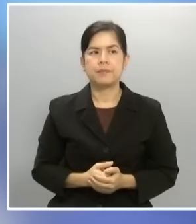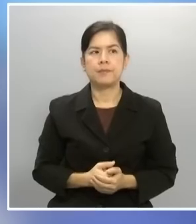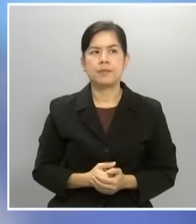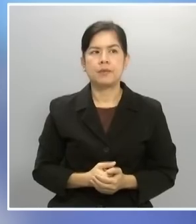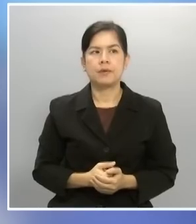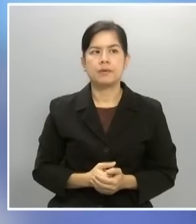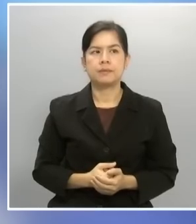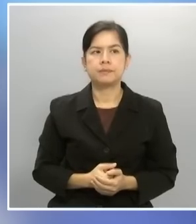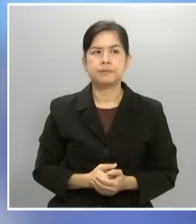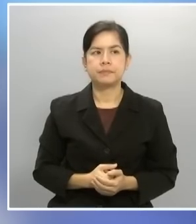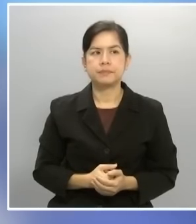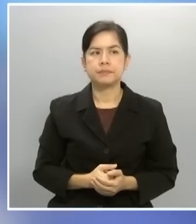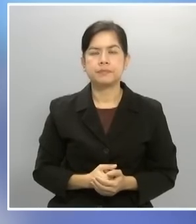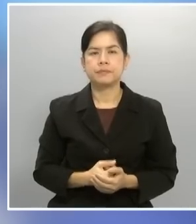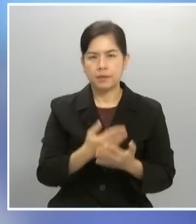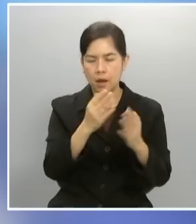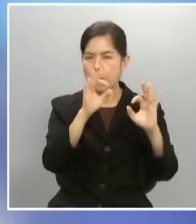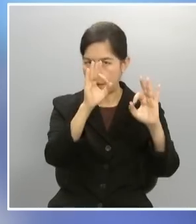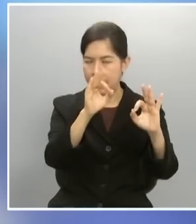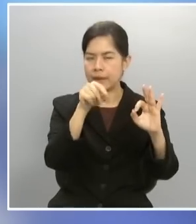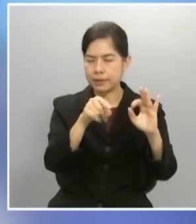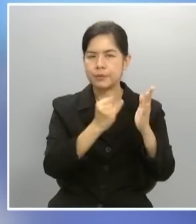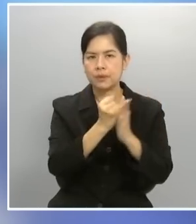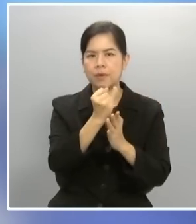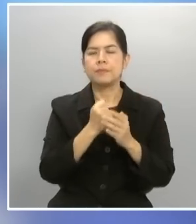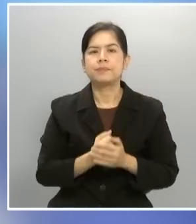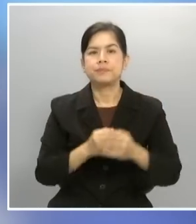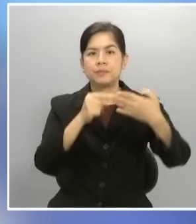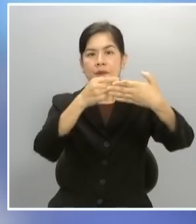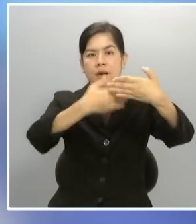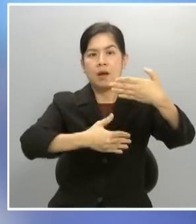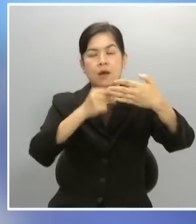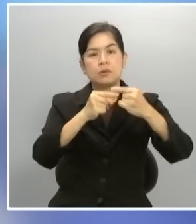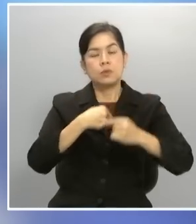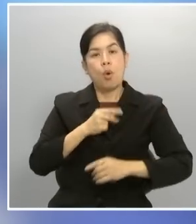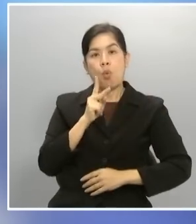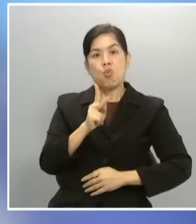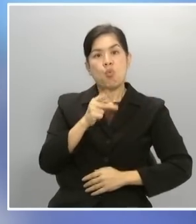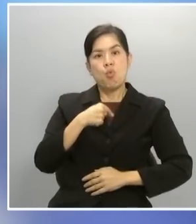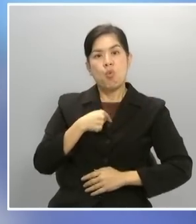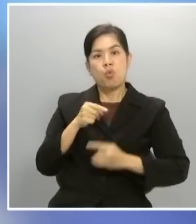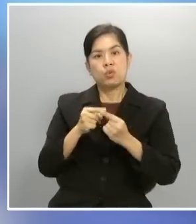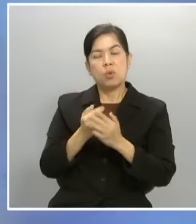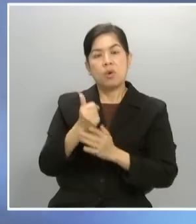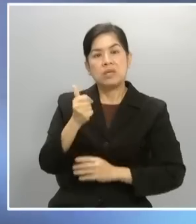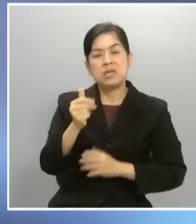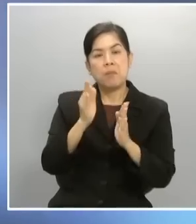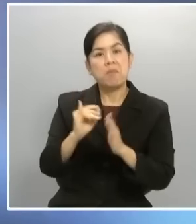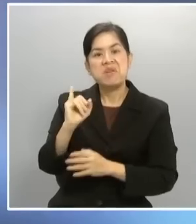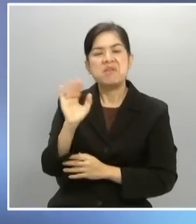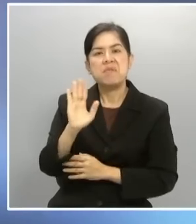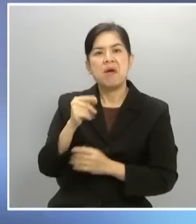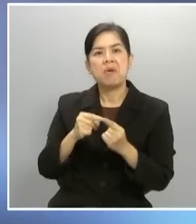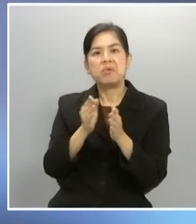ครับอ่ะโอเคอันนี้ครับกูไม่จำเป็นต้องดีกับคนไม่ดีและยิ่งเลิกกันแล้วไม่